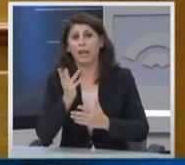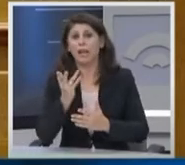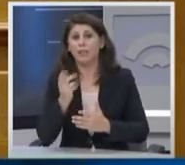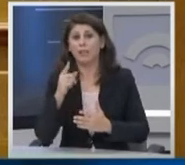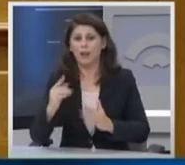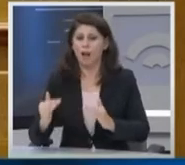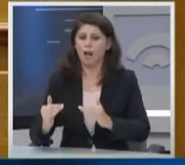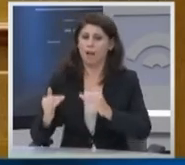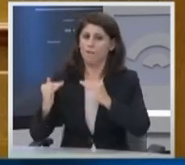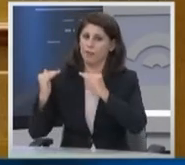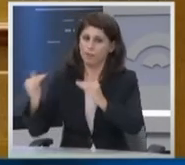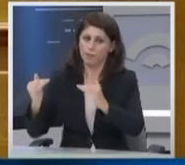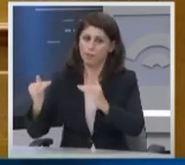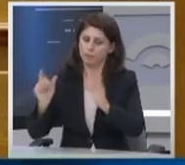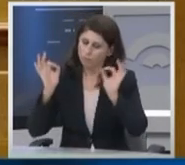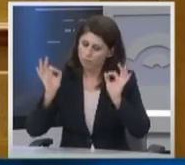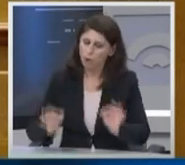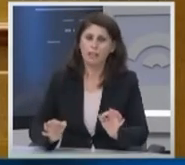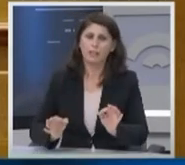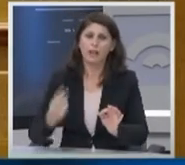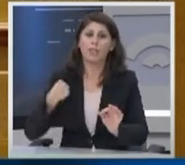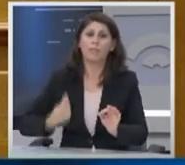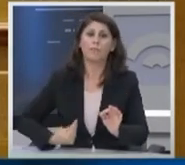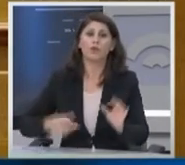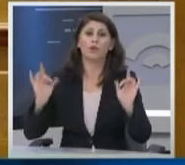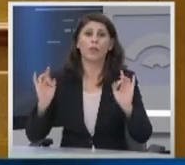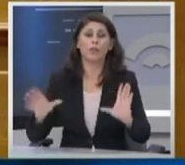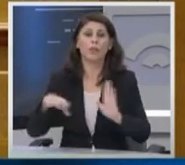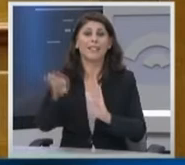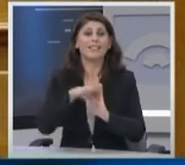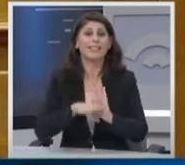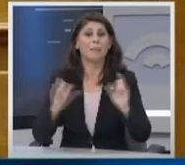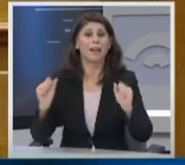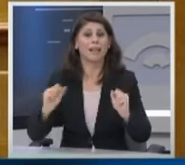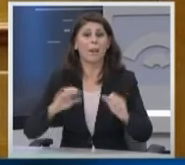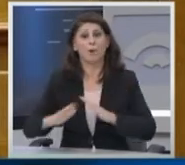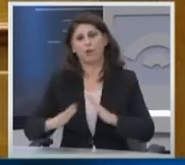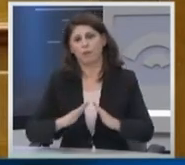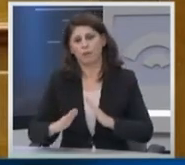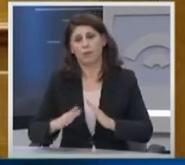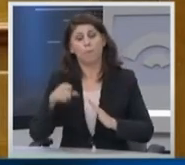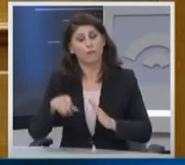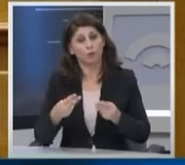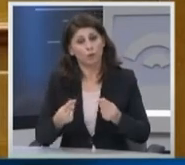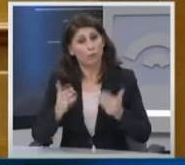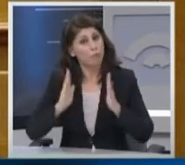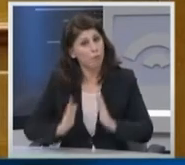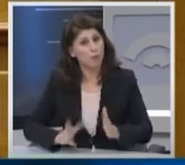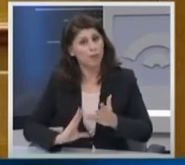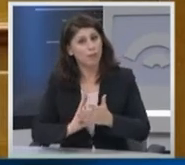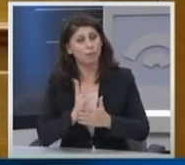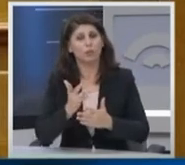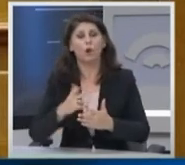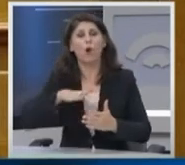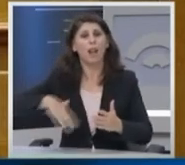ένα αναβαθμισμένο, αποκλειστικά δημόσιο και δωρεό σύστημα υγείας και πρόνοιας. Έτσι μπορεί να αναπτυχθεί ο